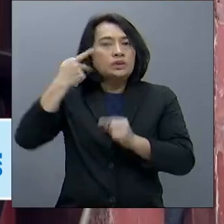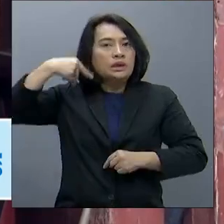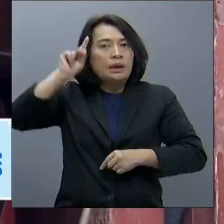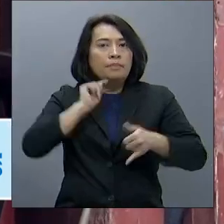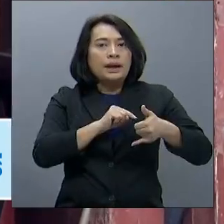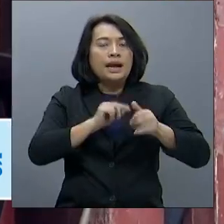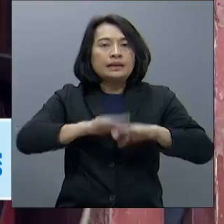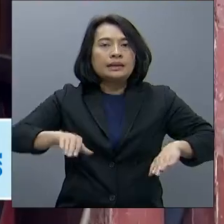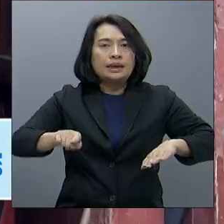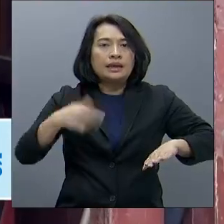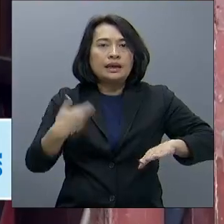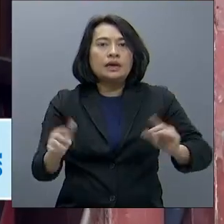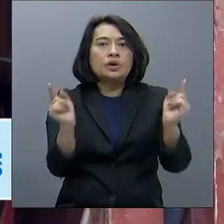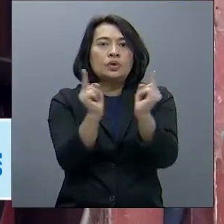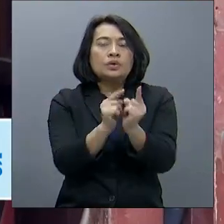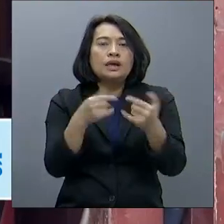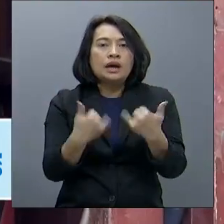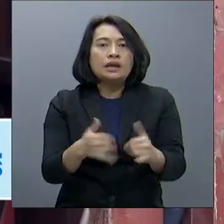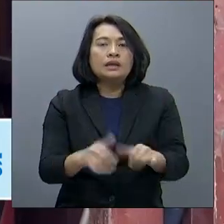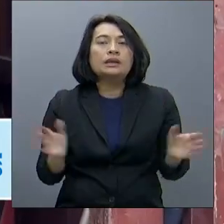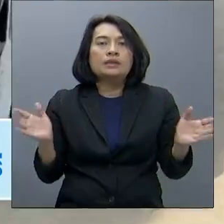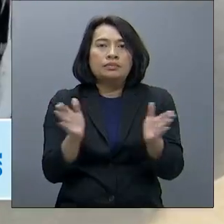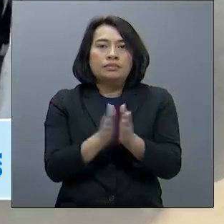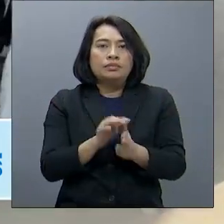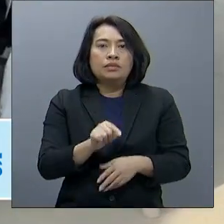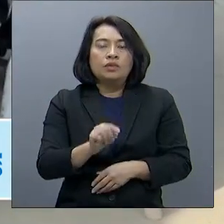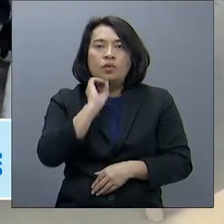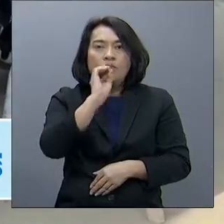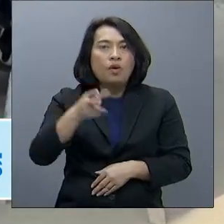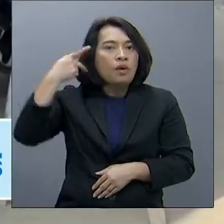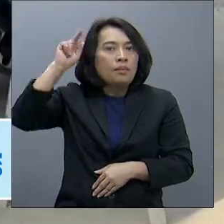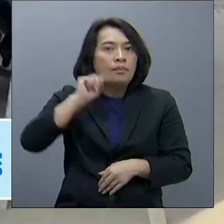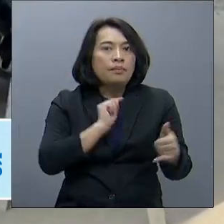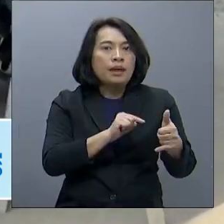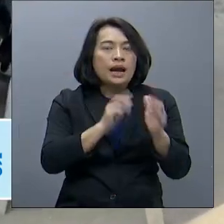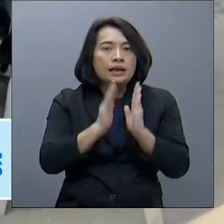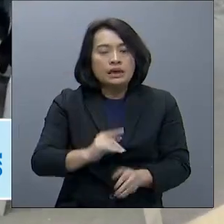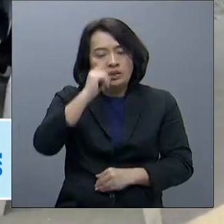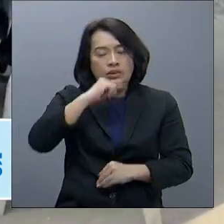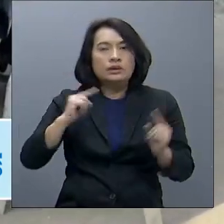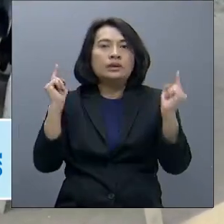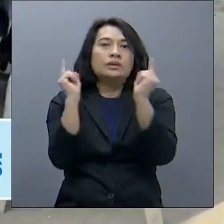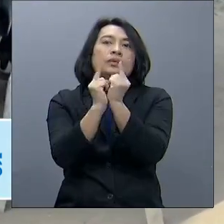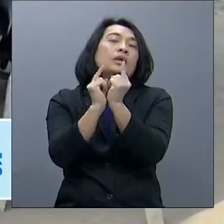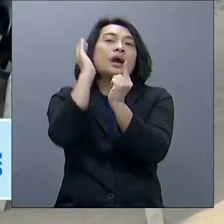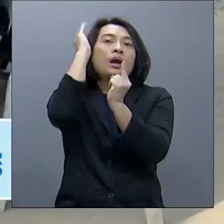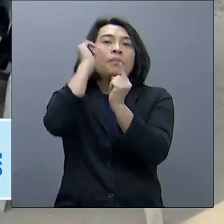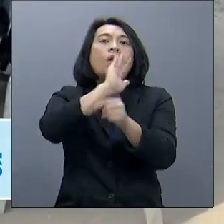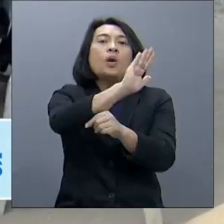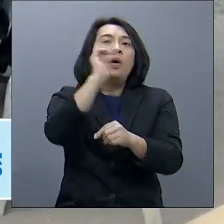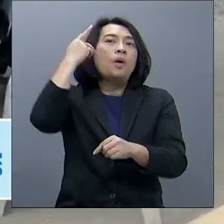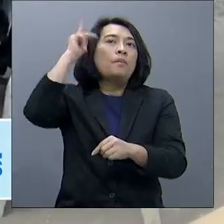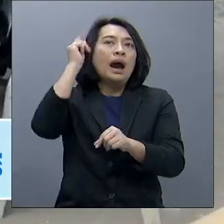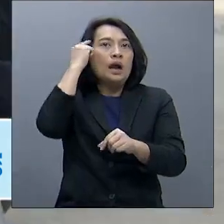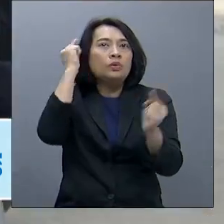แต่เด็กๆนะเคยวิ่งเล่นมาด้วยกันยืนยันว่าป้าเนี่ยเป็นคนไทยและรู้จักคุณพ่อของคุณป้าสมนึก